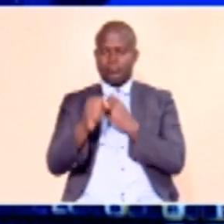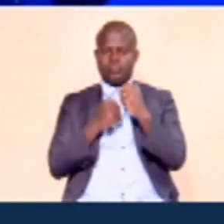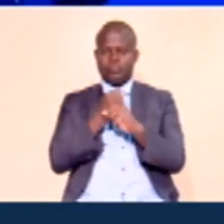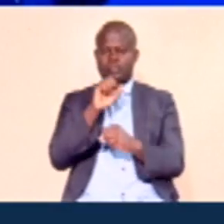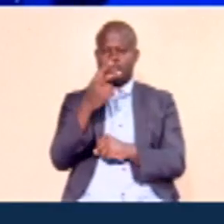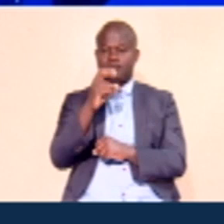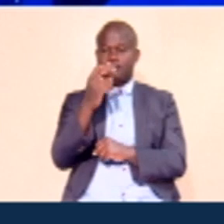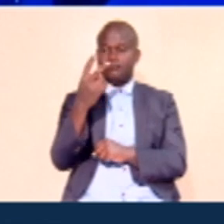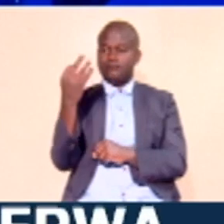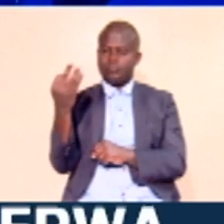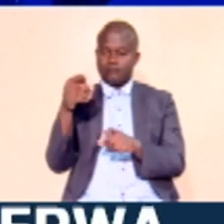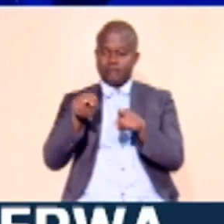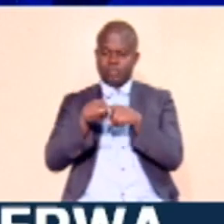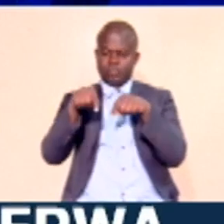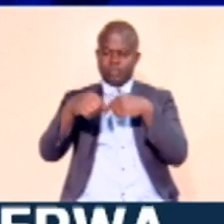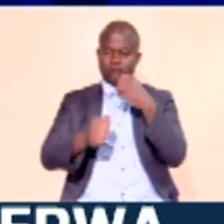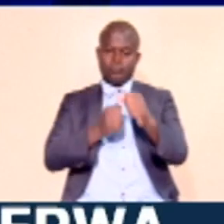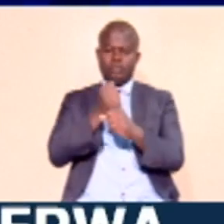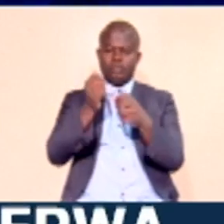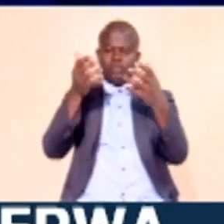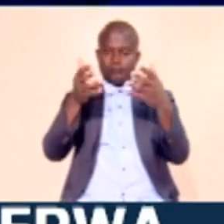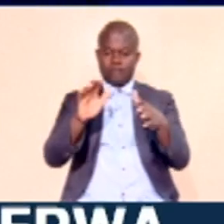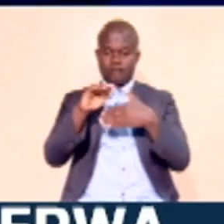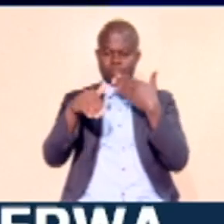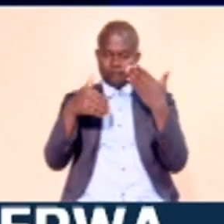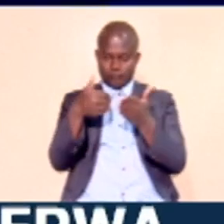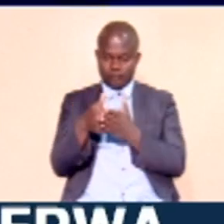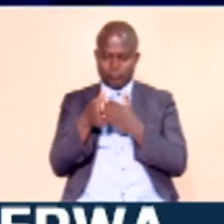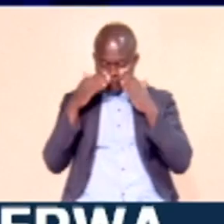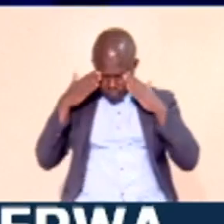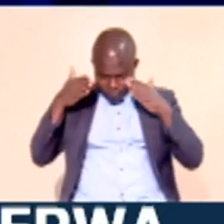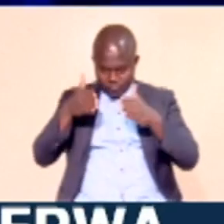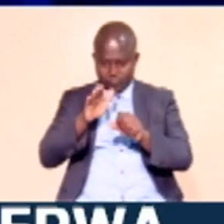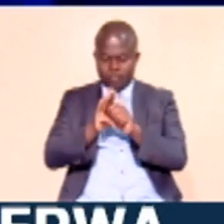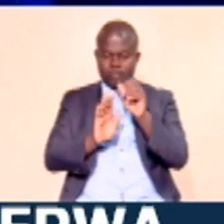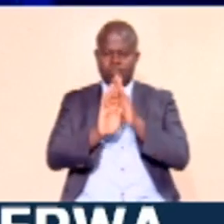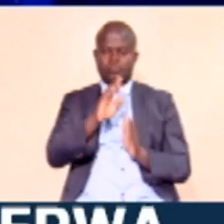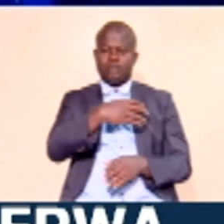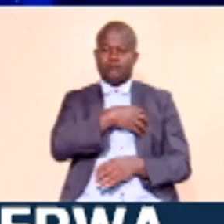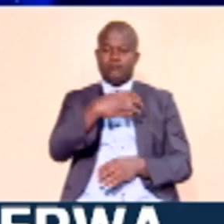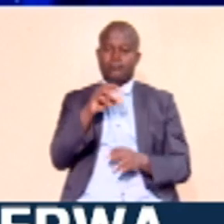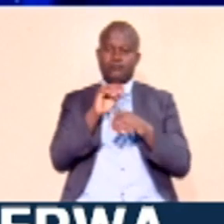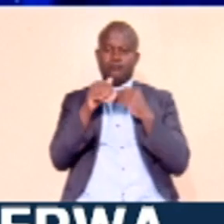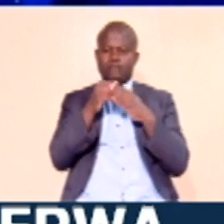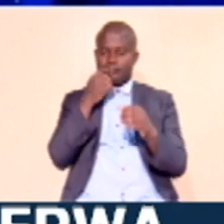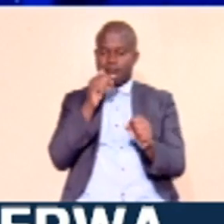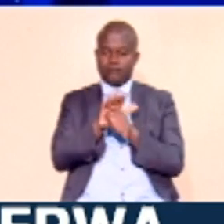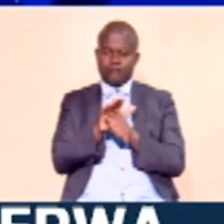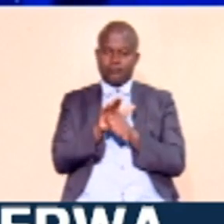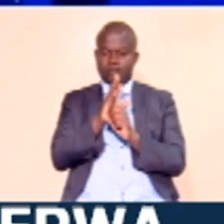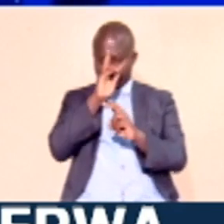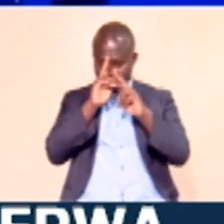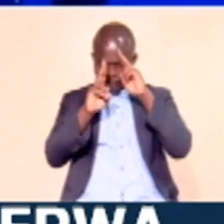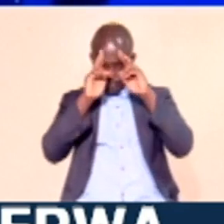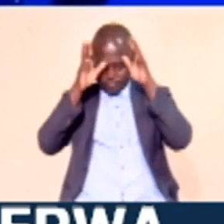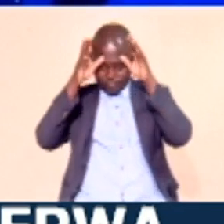2022-2023 kimwe n'iy'umwaka w'imihigo ukirangira yombi ishyize imbere cyane iterambere ry'ubukungu abaturage bijejwe n'umukuru w'igihugu muri